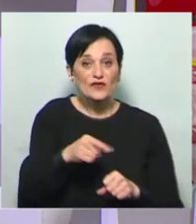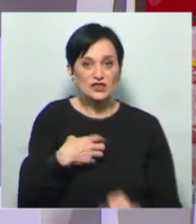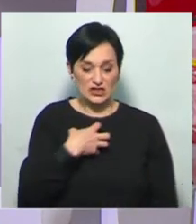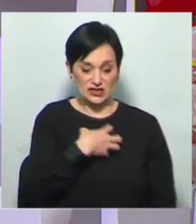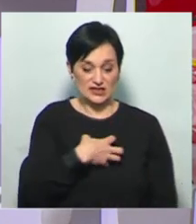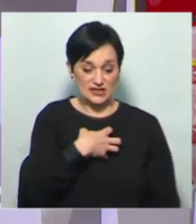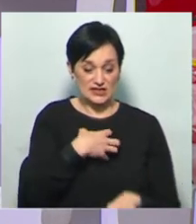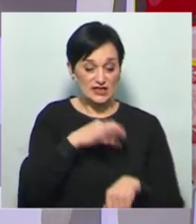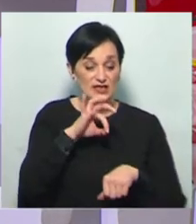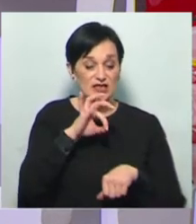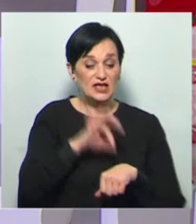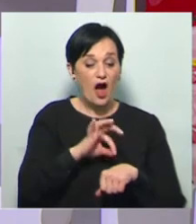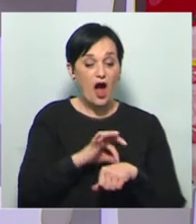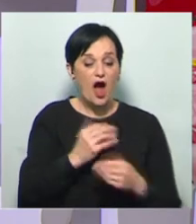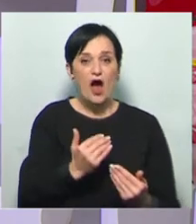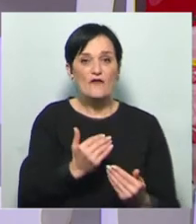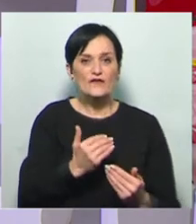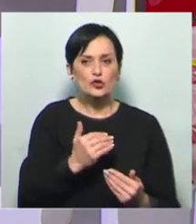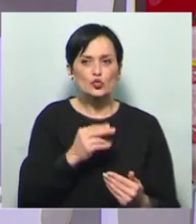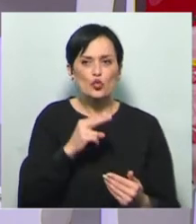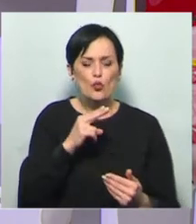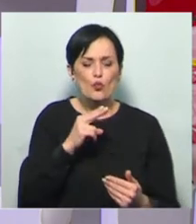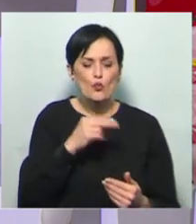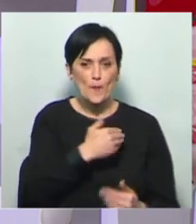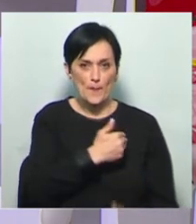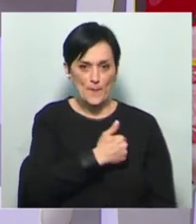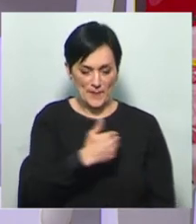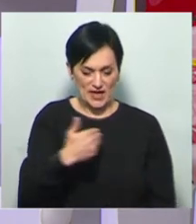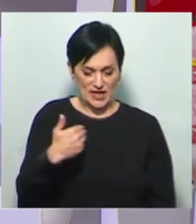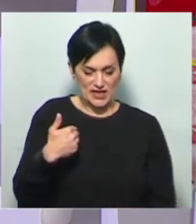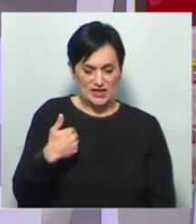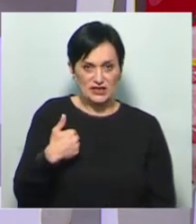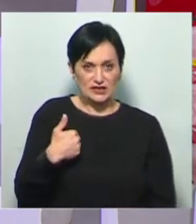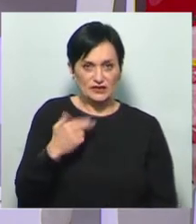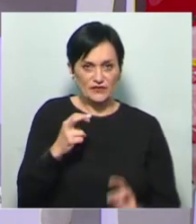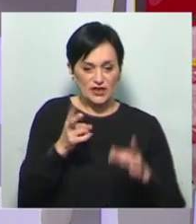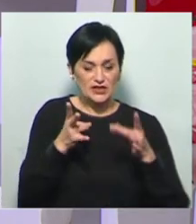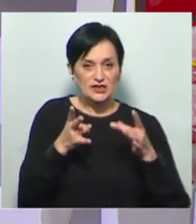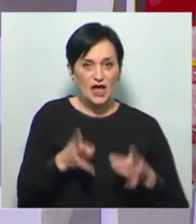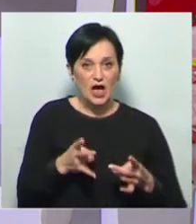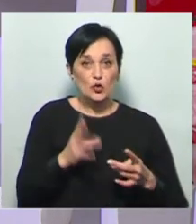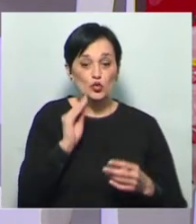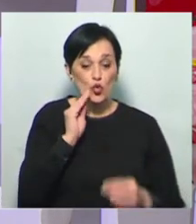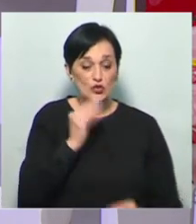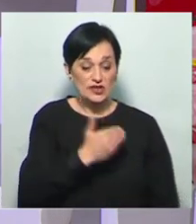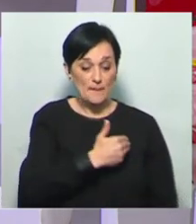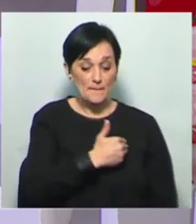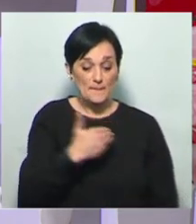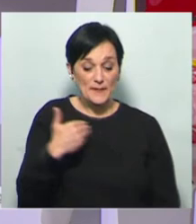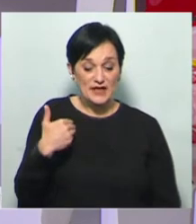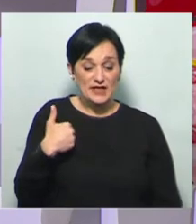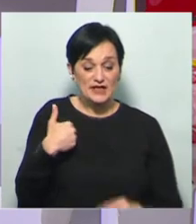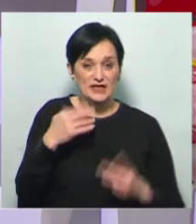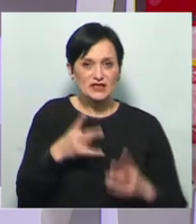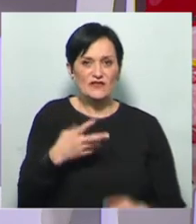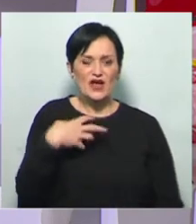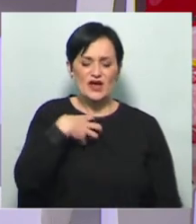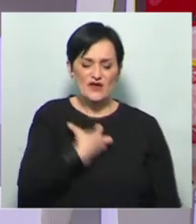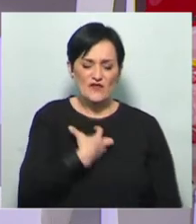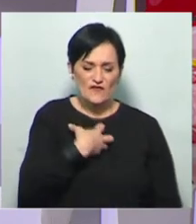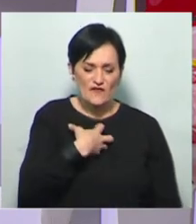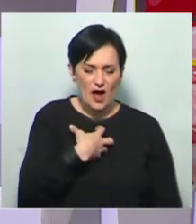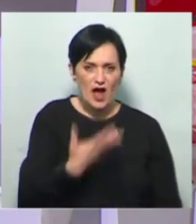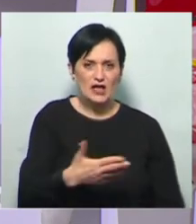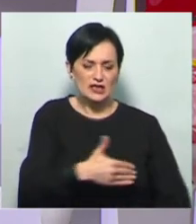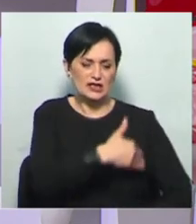ანუ დაავადების ეს არის პულმონალური, ანუ ფილტვისმიერი დაზიანება, როდესაც ფილტვის დაზიანებით, ანუ ხველებით იწყება,